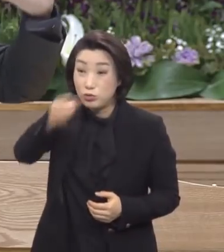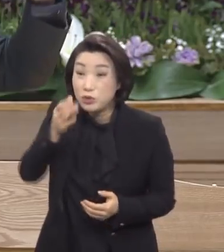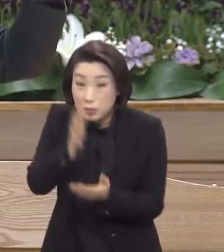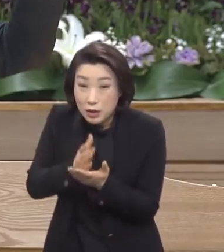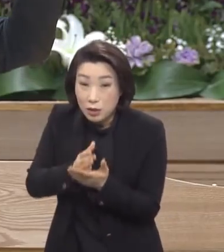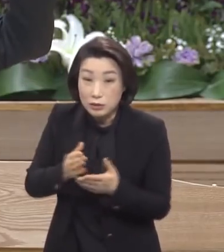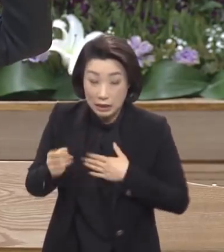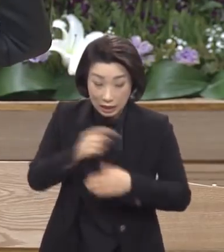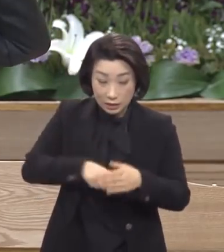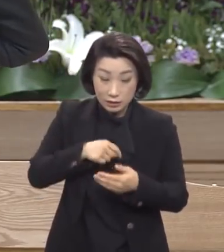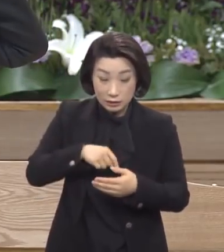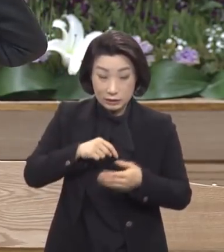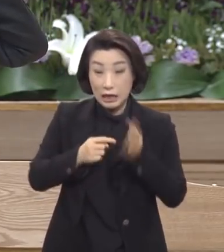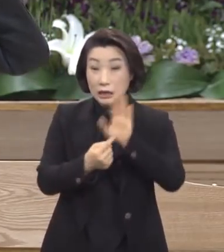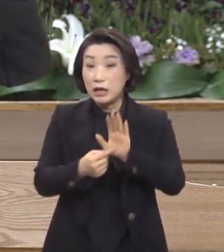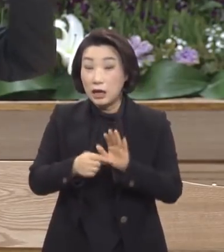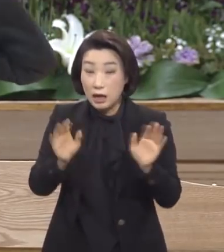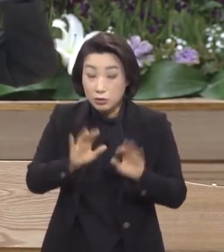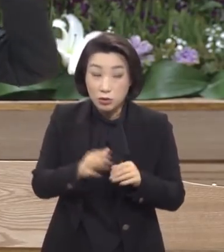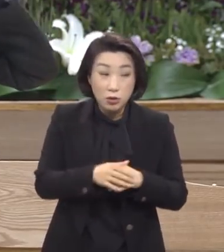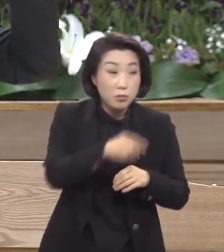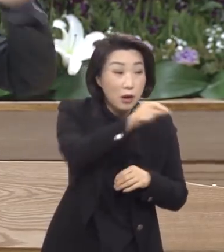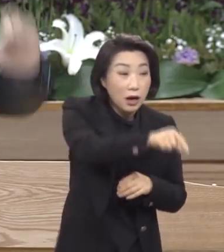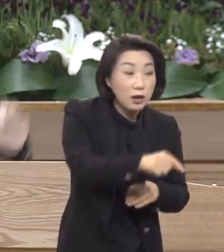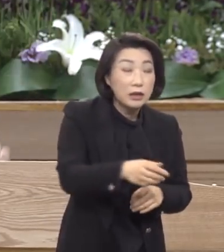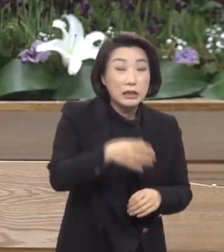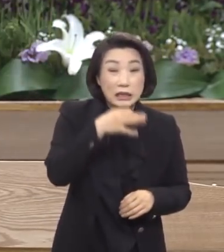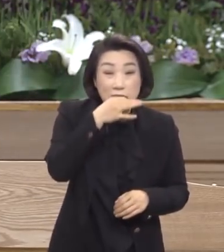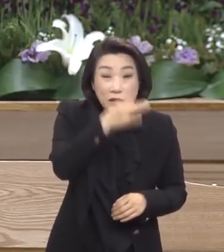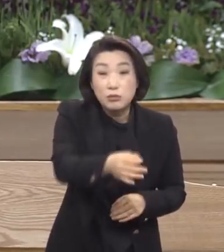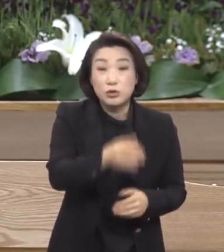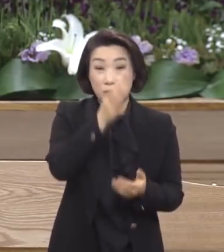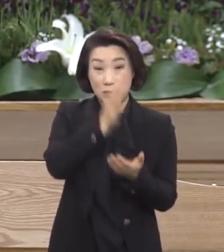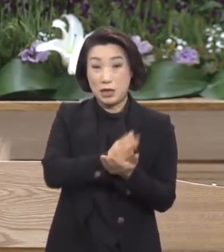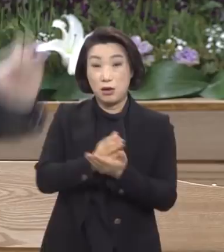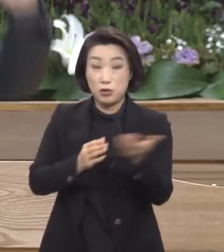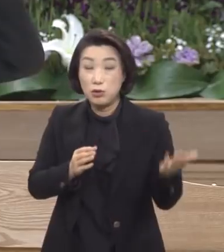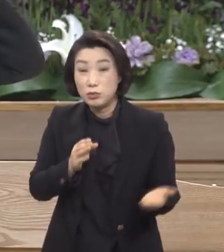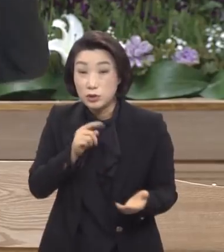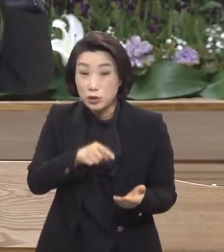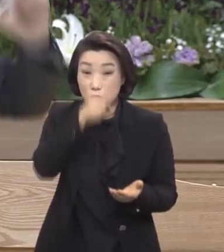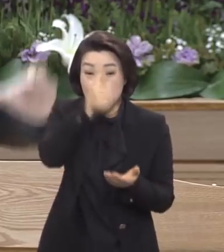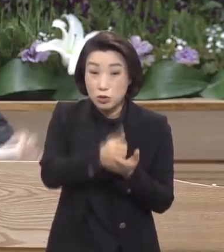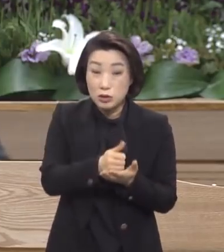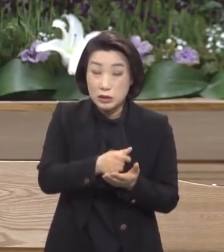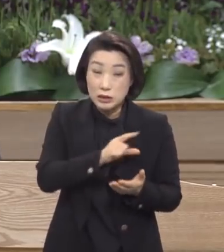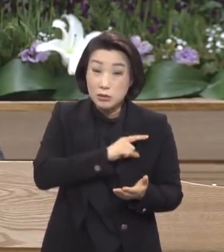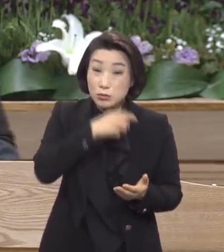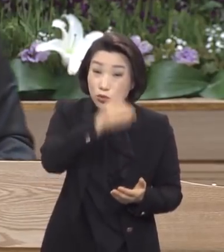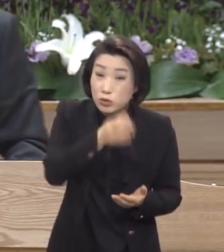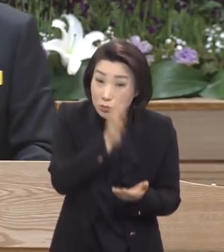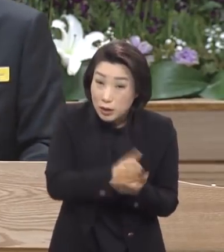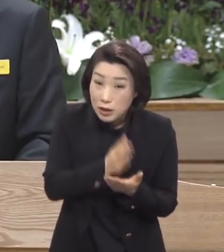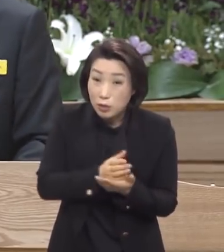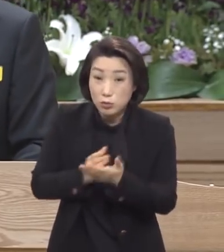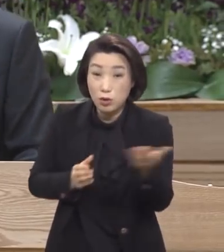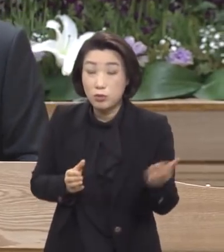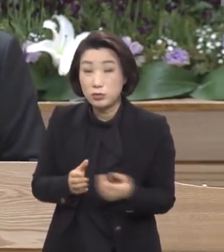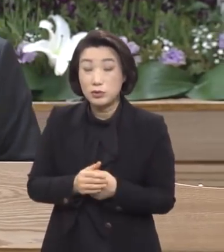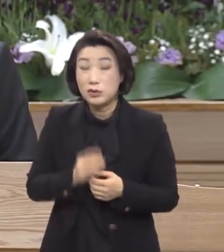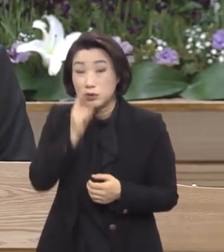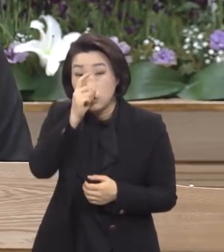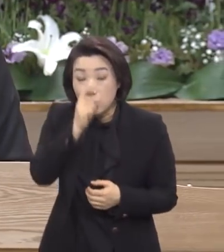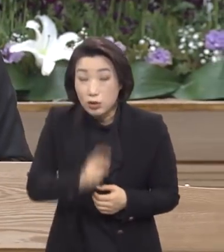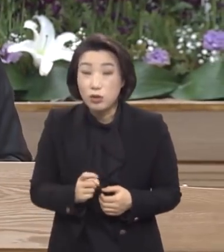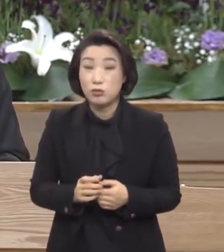말고 바깥에서도 이름도 부르지 말랴. 이런 죄는 이름도 부르지 말랴.